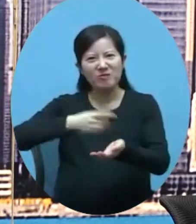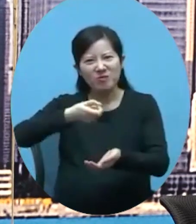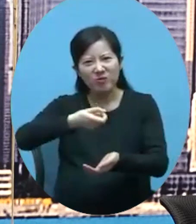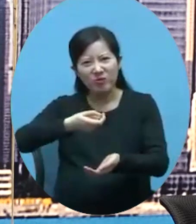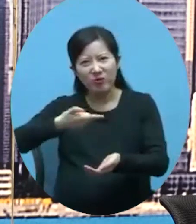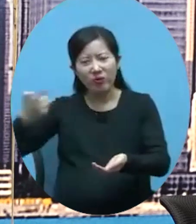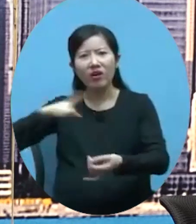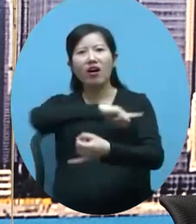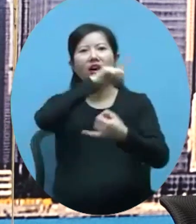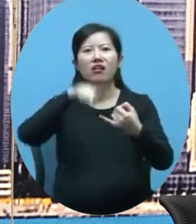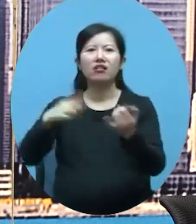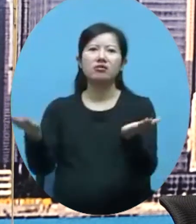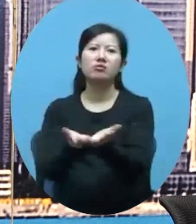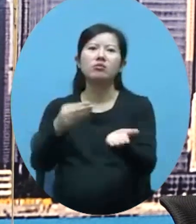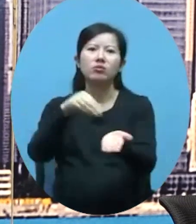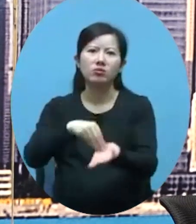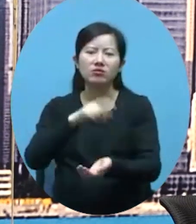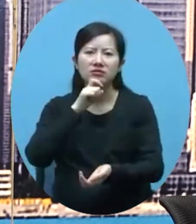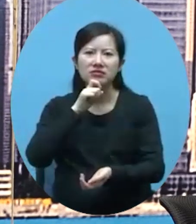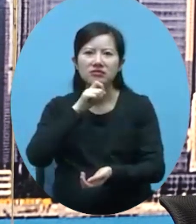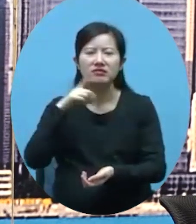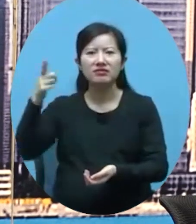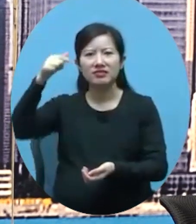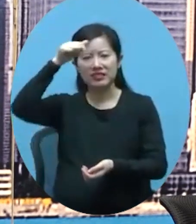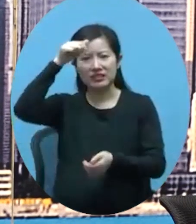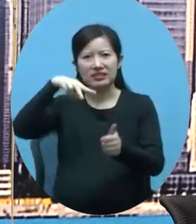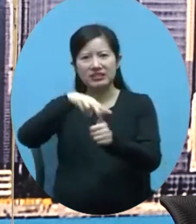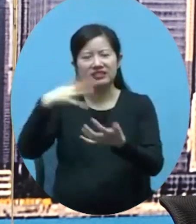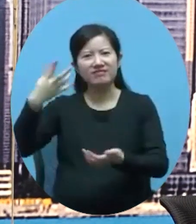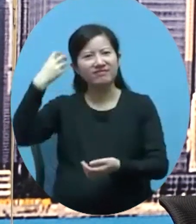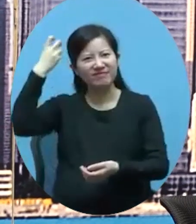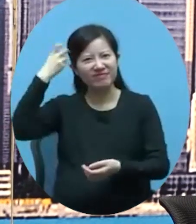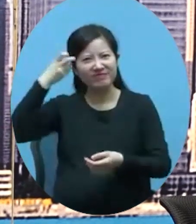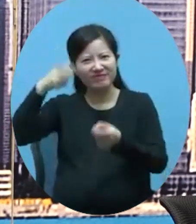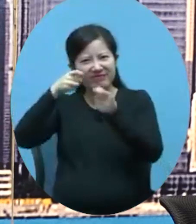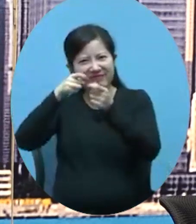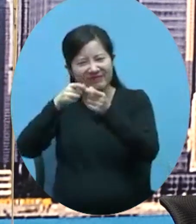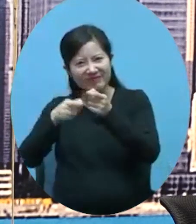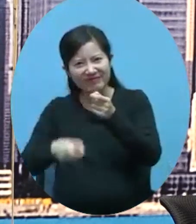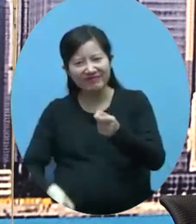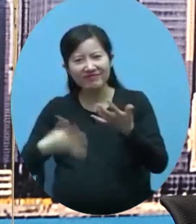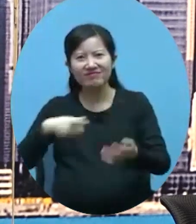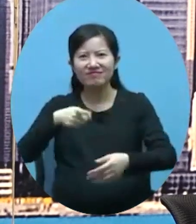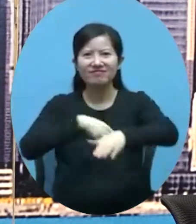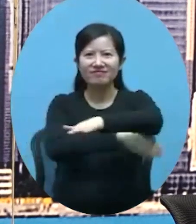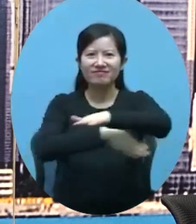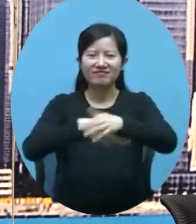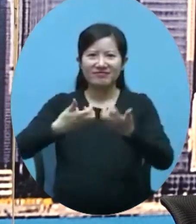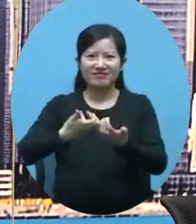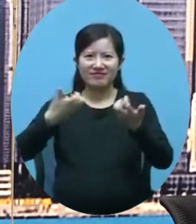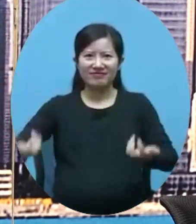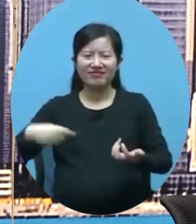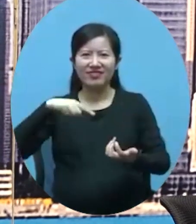诊卫生防护中心和医管局在审慎考虑目前公立医院隔离设施的承受能力